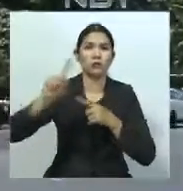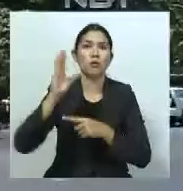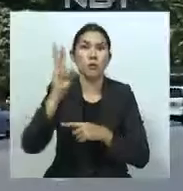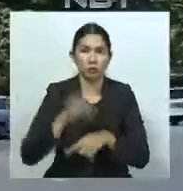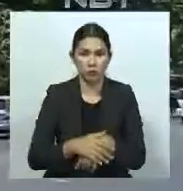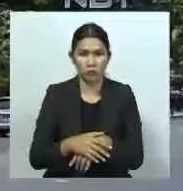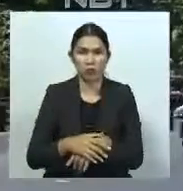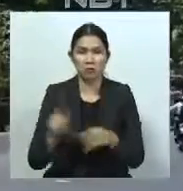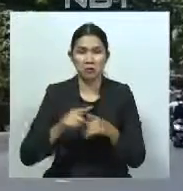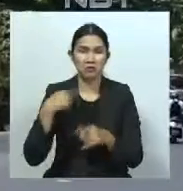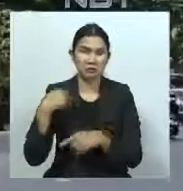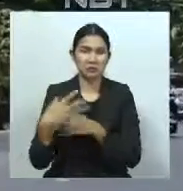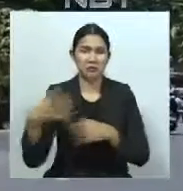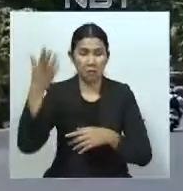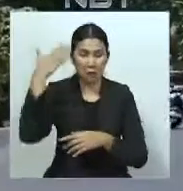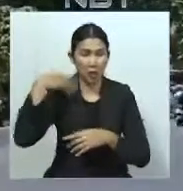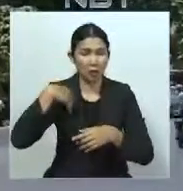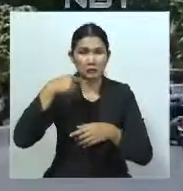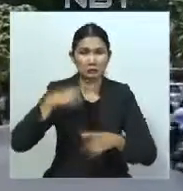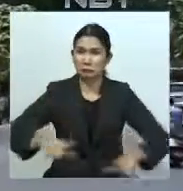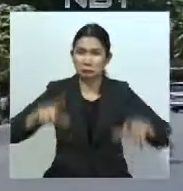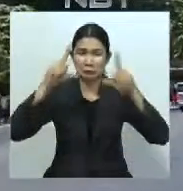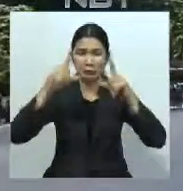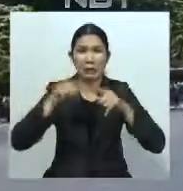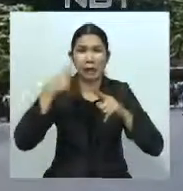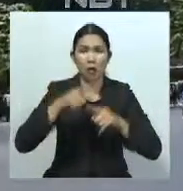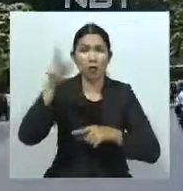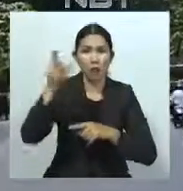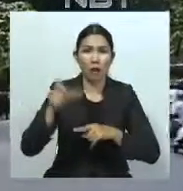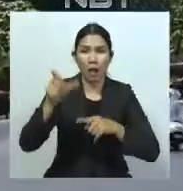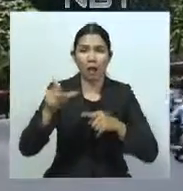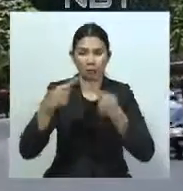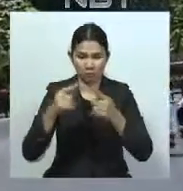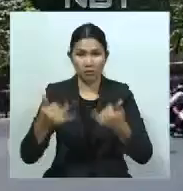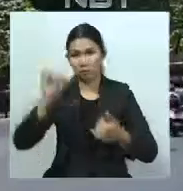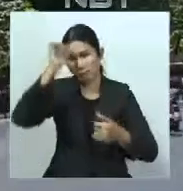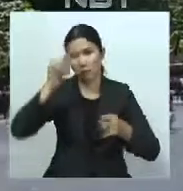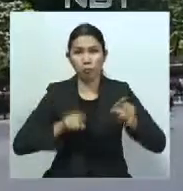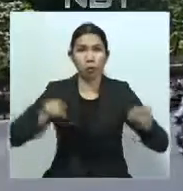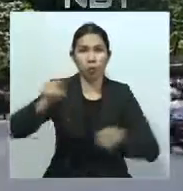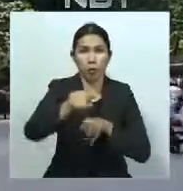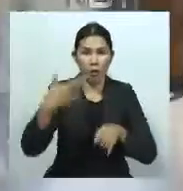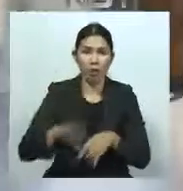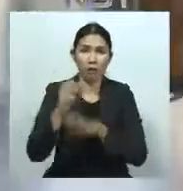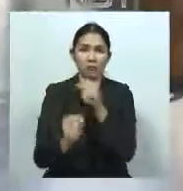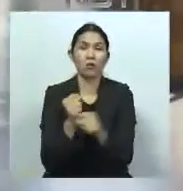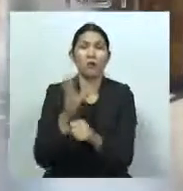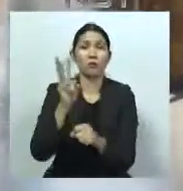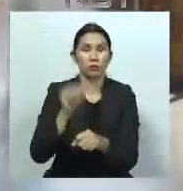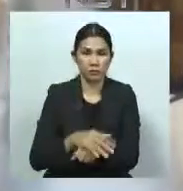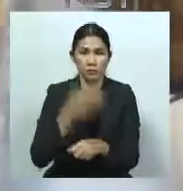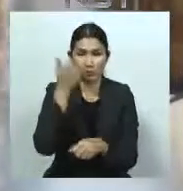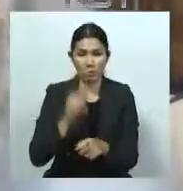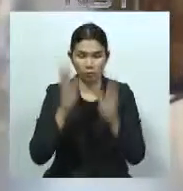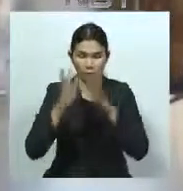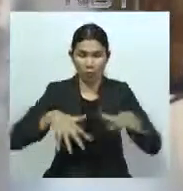ประเทศที่ครองอำนาจทางเศรษฐกิจมายาวนานอย่างฝรั่งเศสได้ในปี2560ด้วยจำนวนประชาก